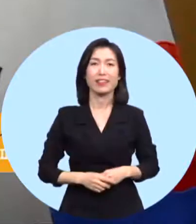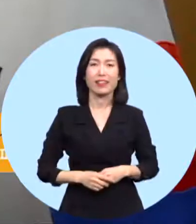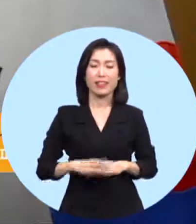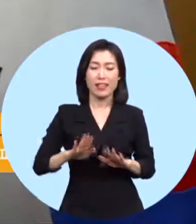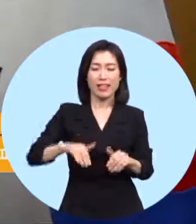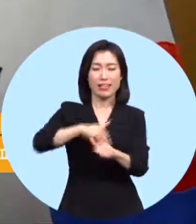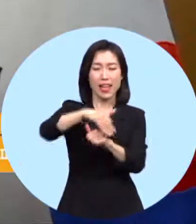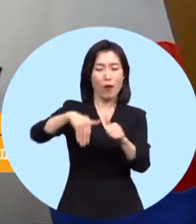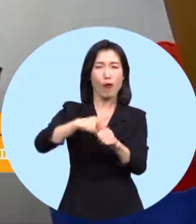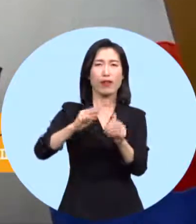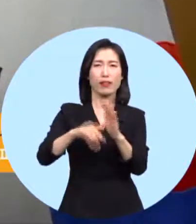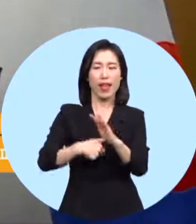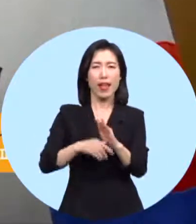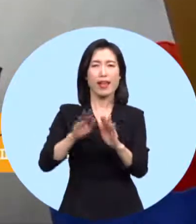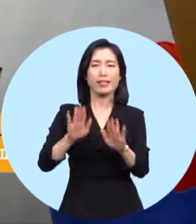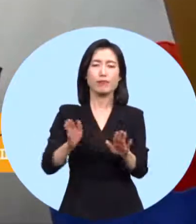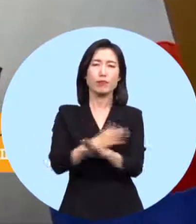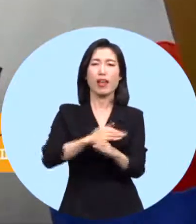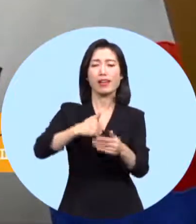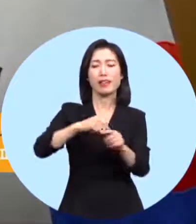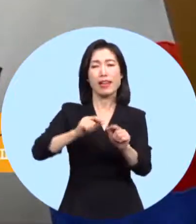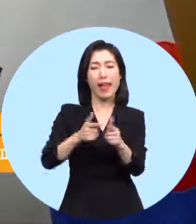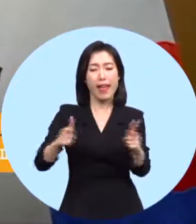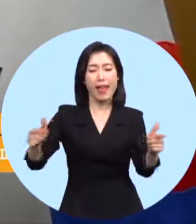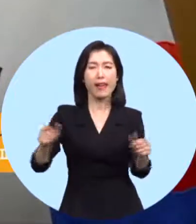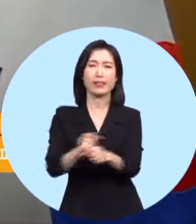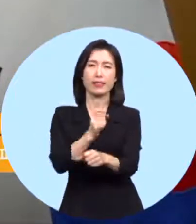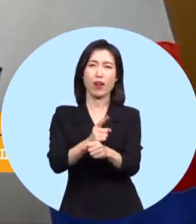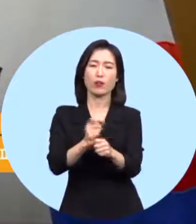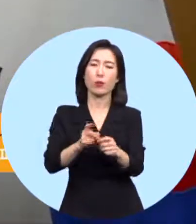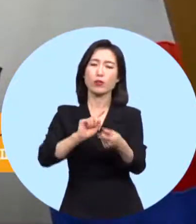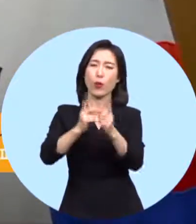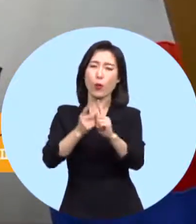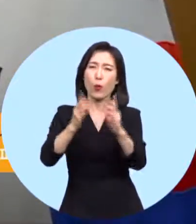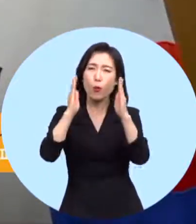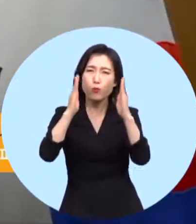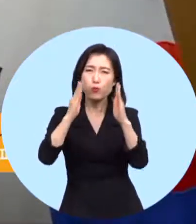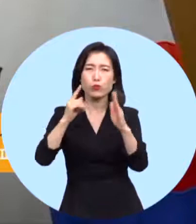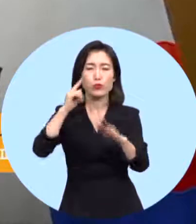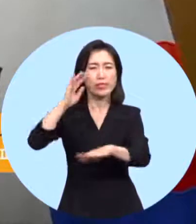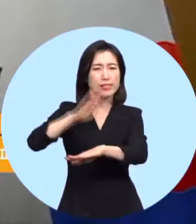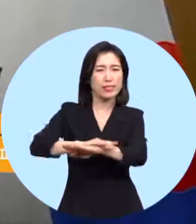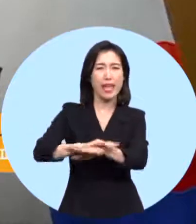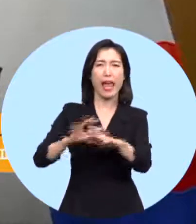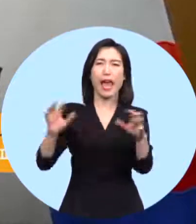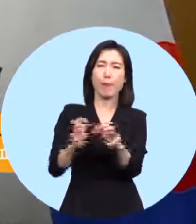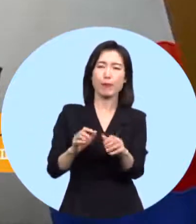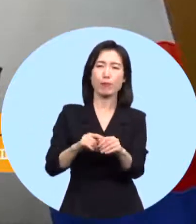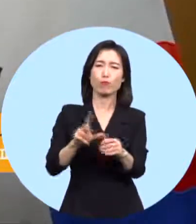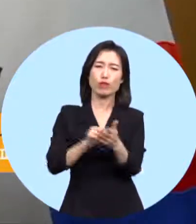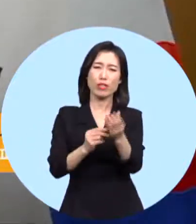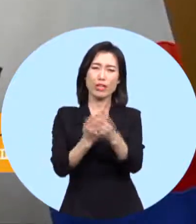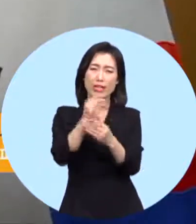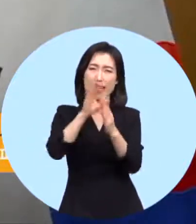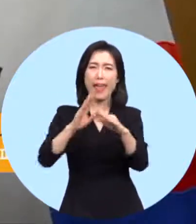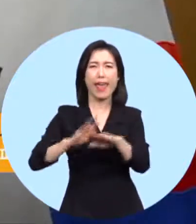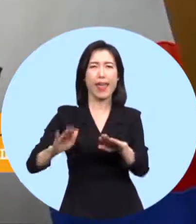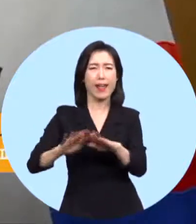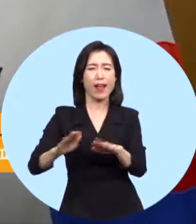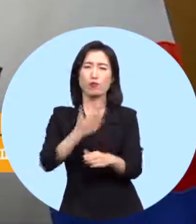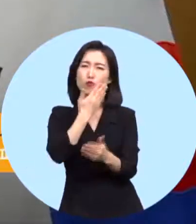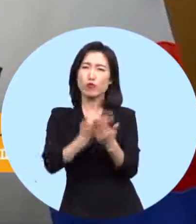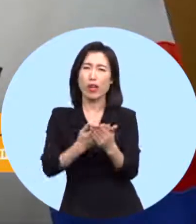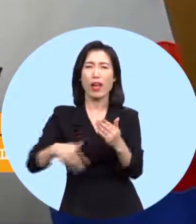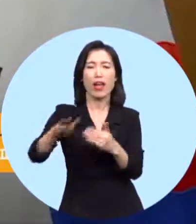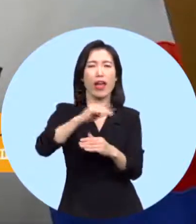이런 상황에서는 다양성과 상호학습에 기반한 집단 지성이 문제를 해결하는 열쇠가